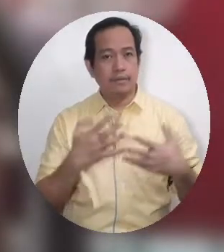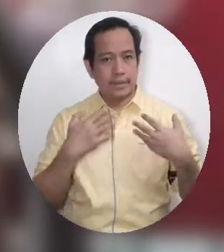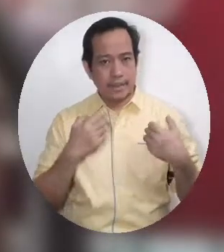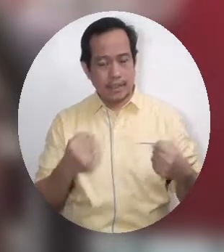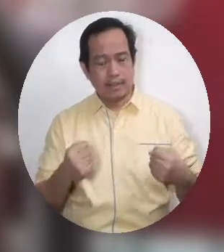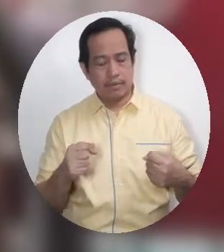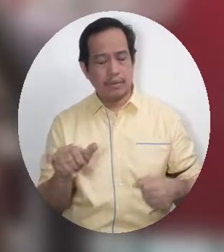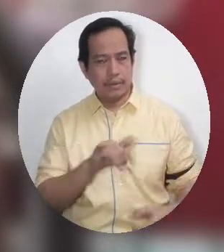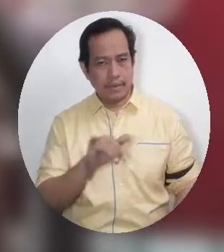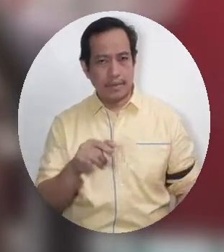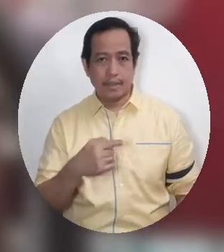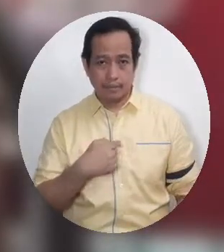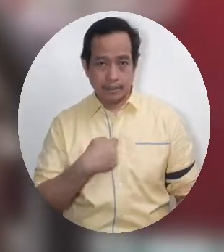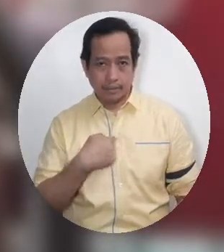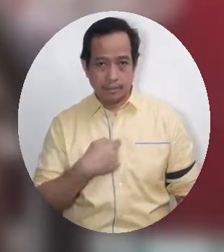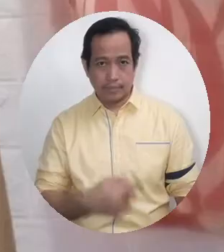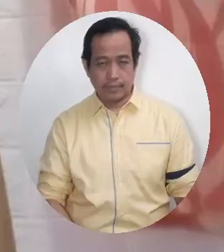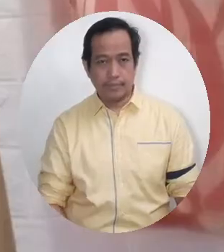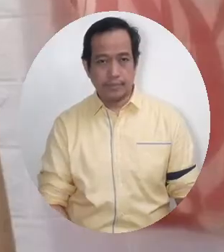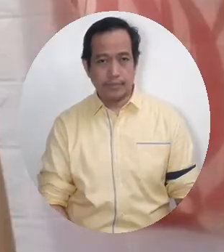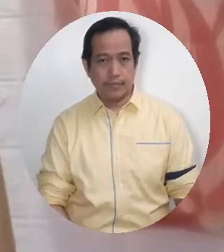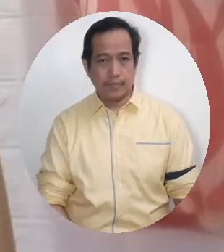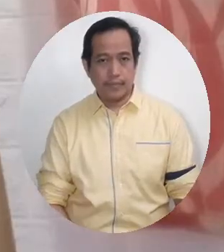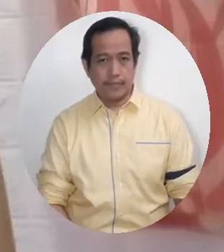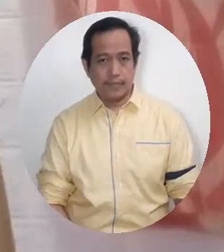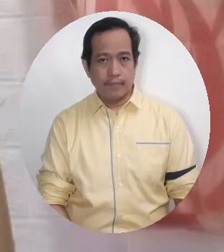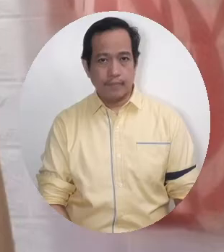na tulad ko. Na